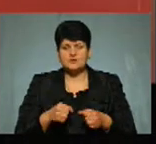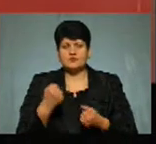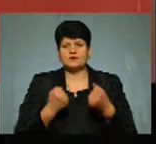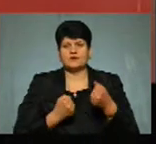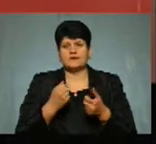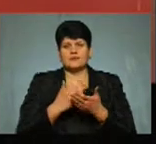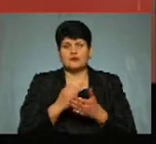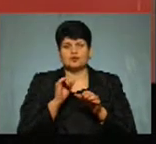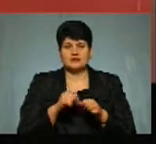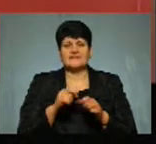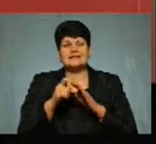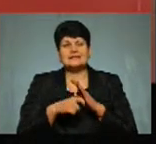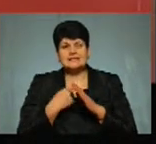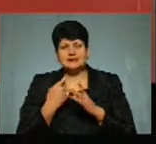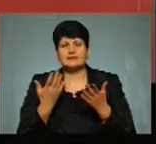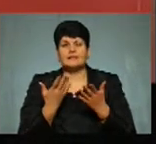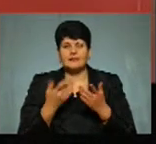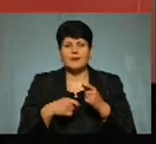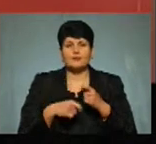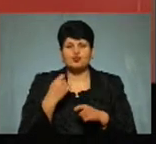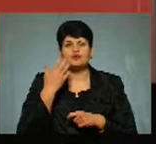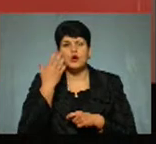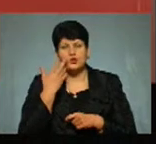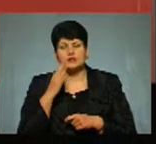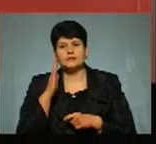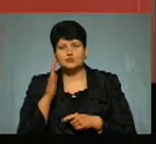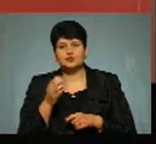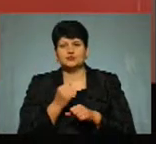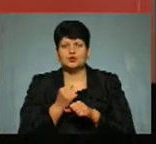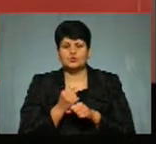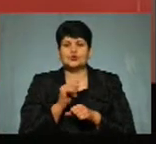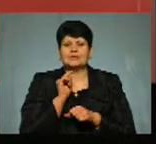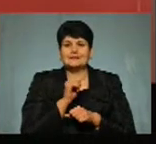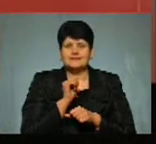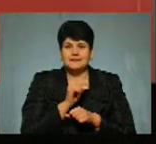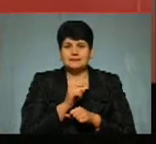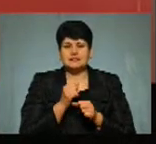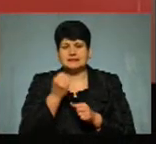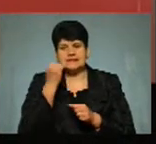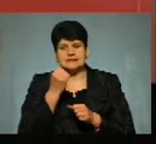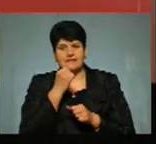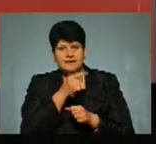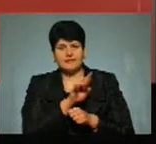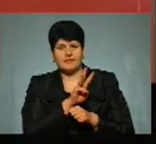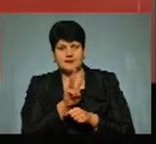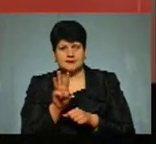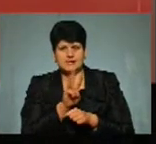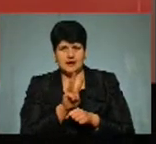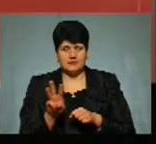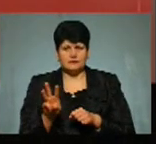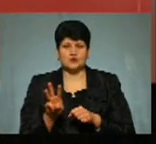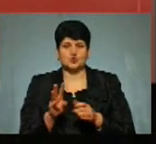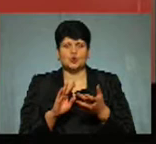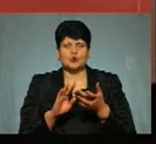можливість дізнатися, яке правопорушення, коли і в якому місці було ними скоєне, так, завдяки сервісу на сайті Тернопільської міської ради,